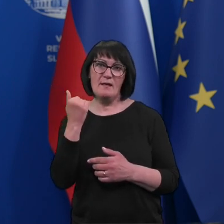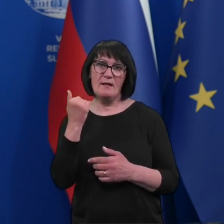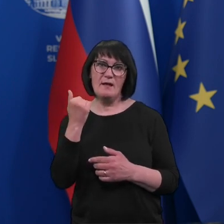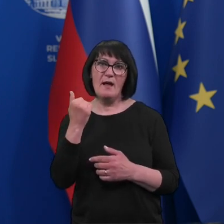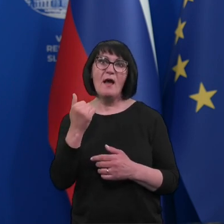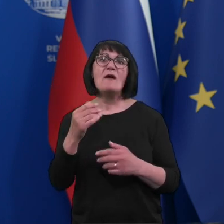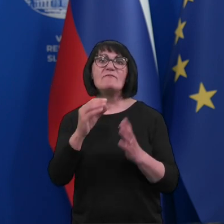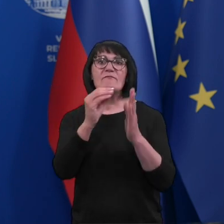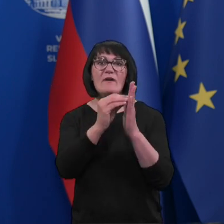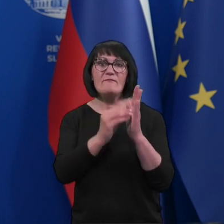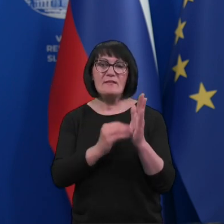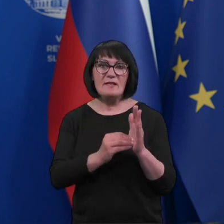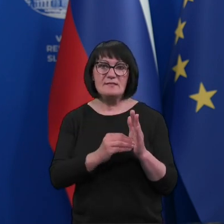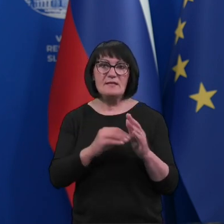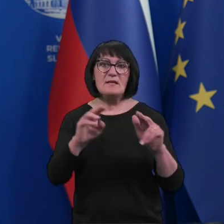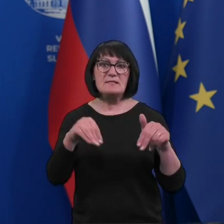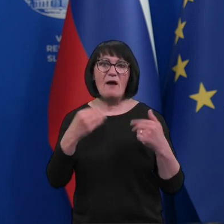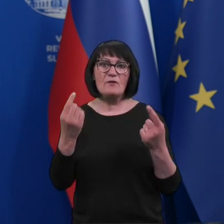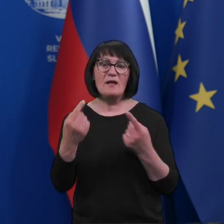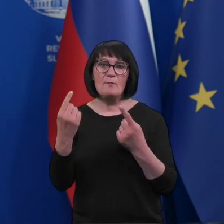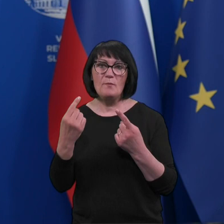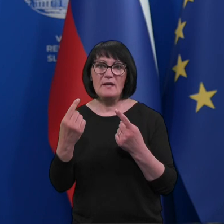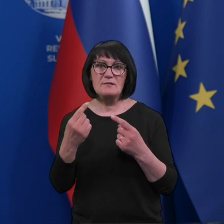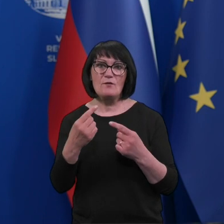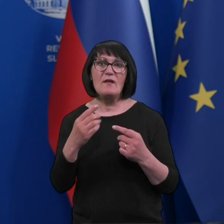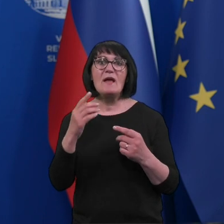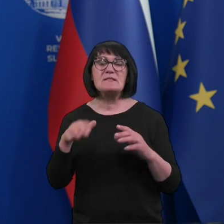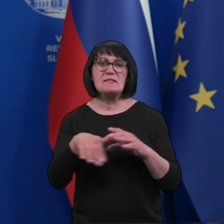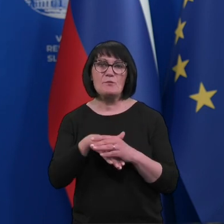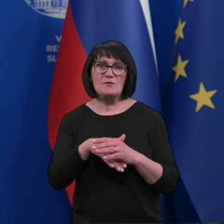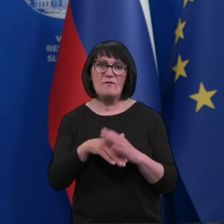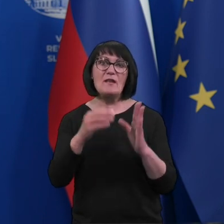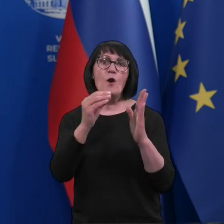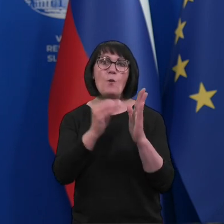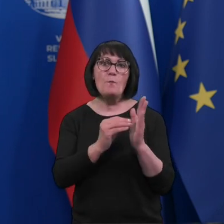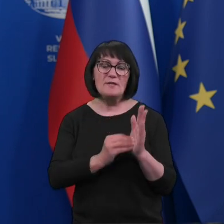v evidenci Zavoda Republike Slovenije za zaposlovanje registriranih